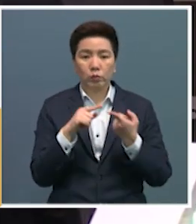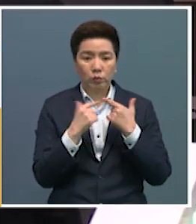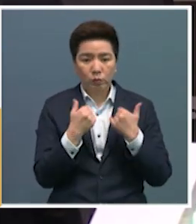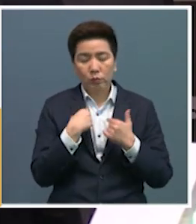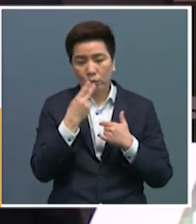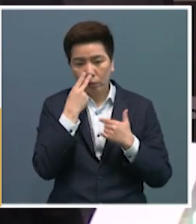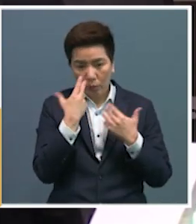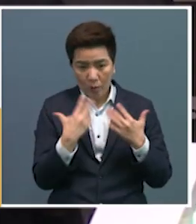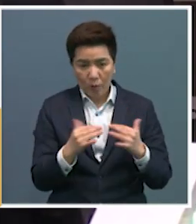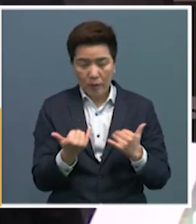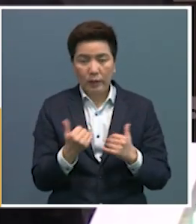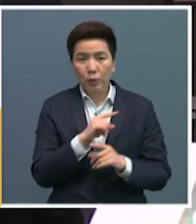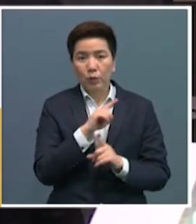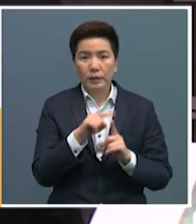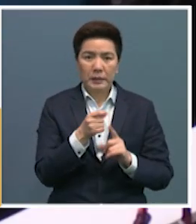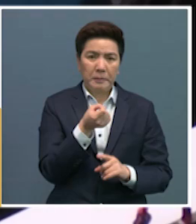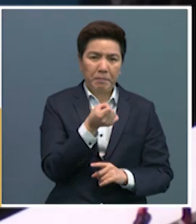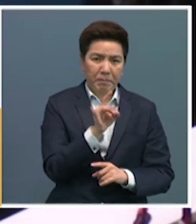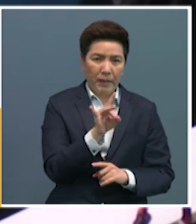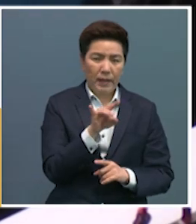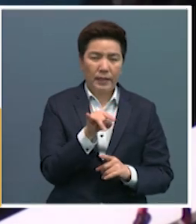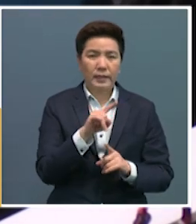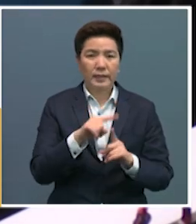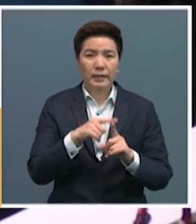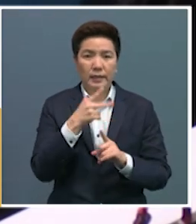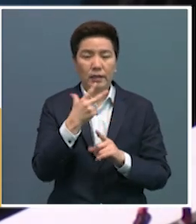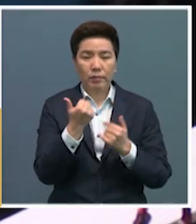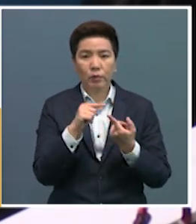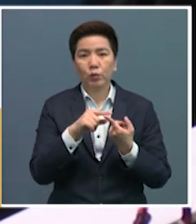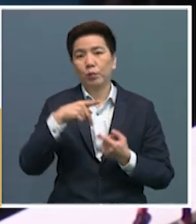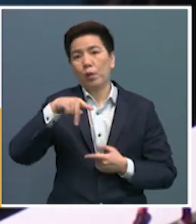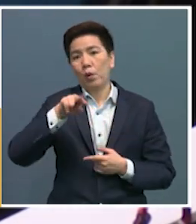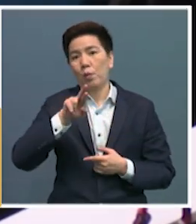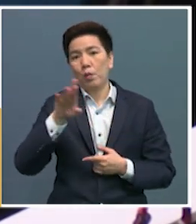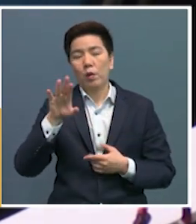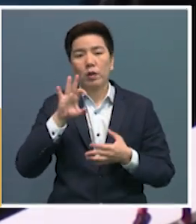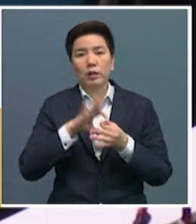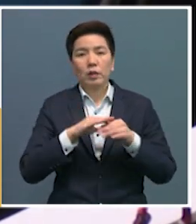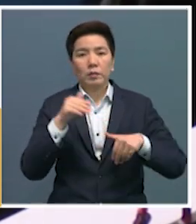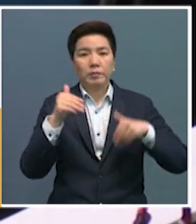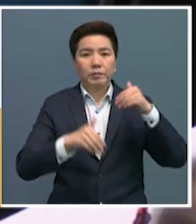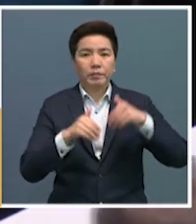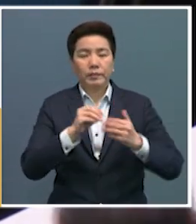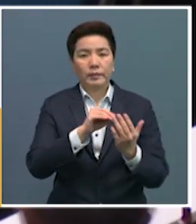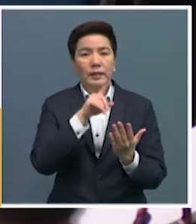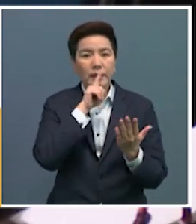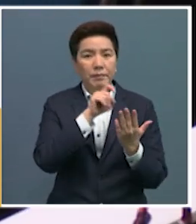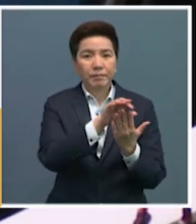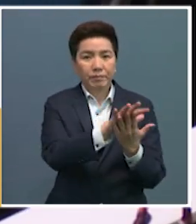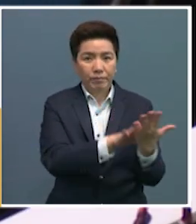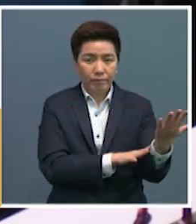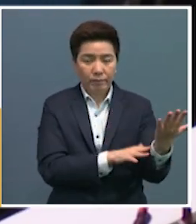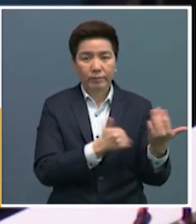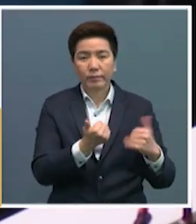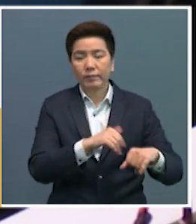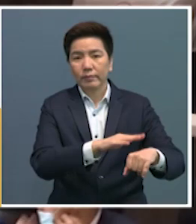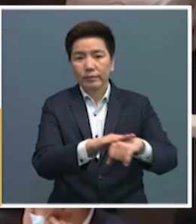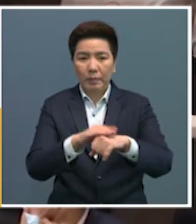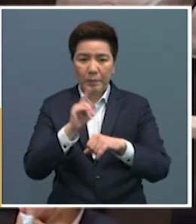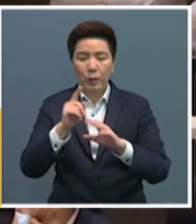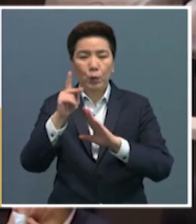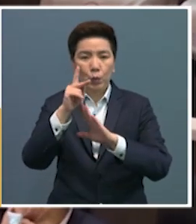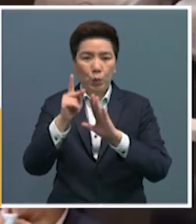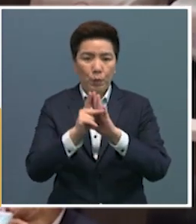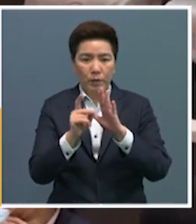คะซึ่งก็จะใช้วันที่ 18มีนาคมเนี่ยพิจารณาร่างพระราชบัญญัติการออกเสียงประชามติก็ถูกนิยามว่าเป็น